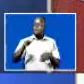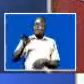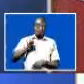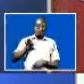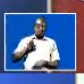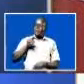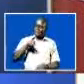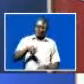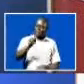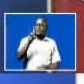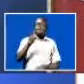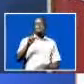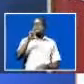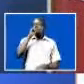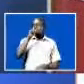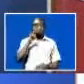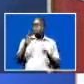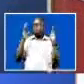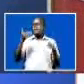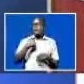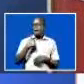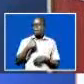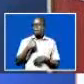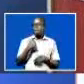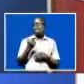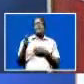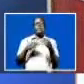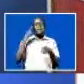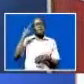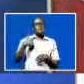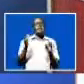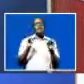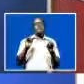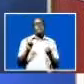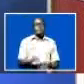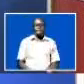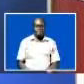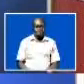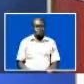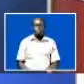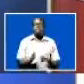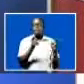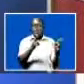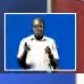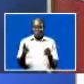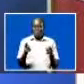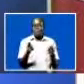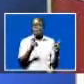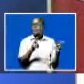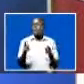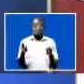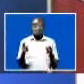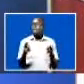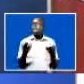wao wanachukiana tu. Mhm. Hata bila sababu maalum. Naam. Kawaida ni